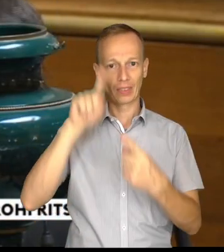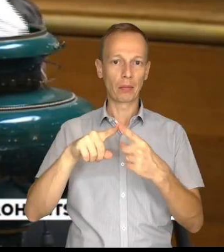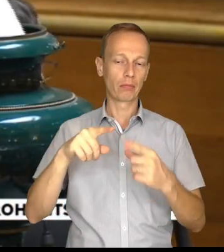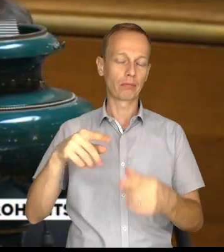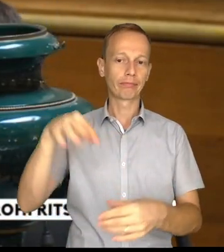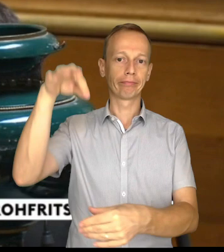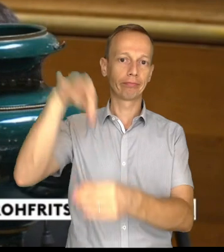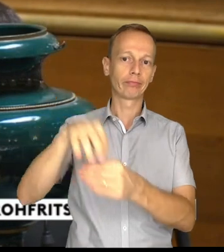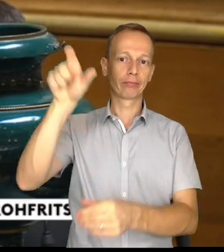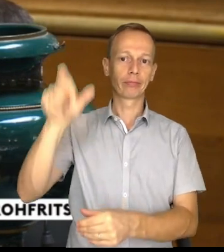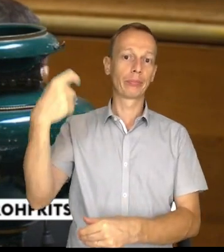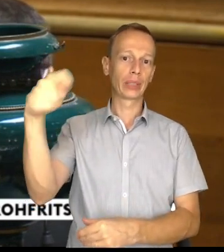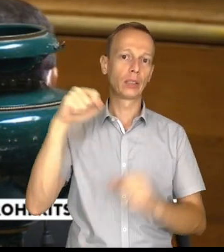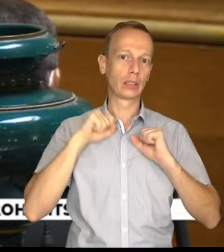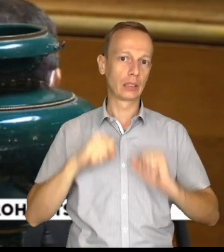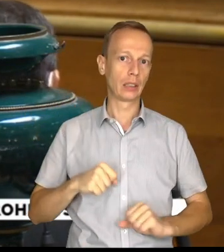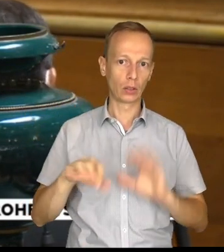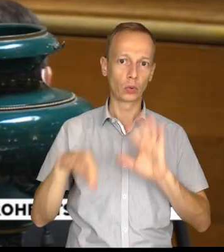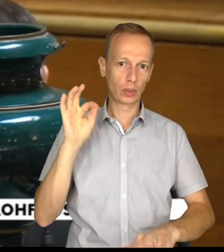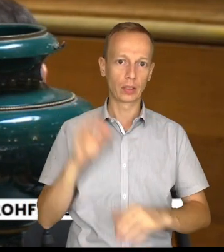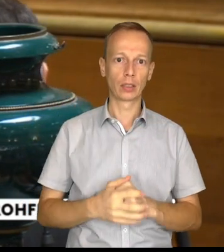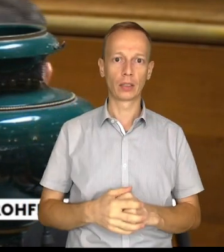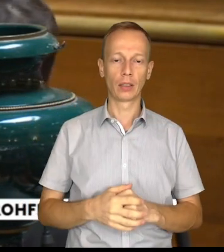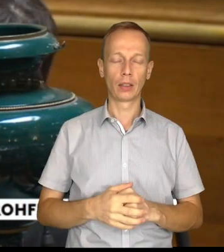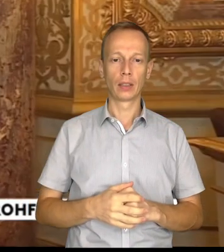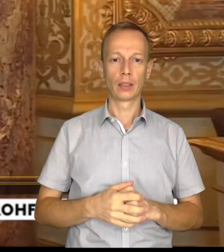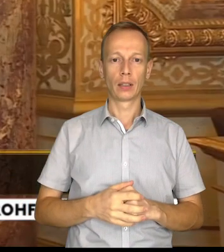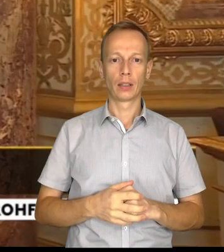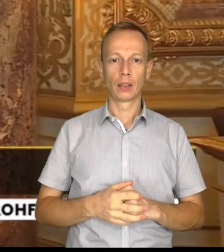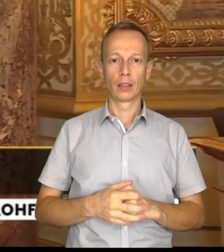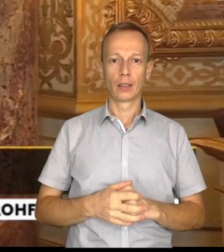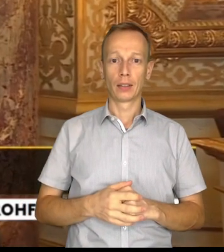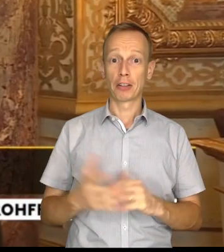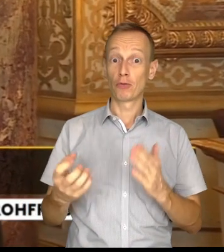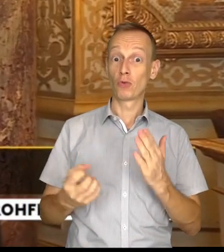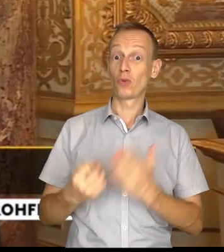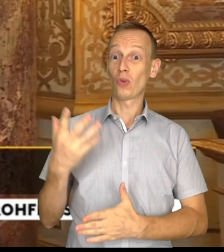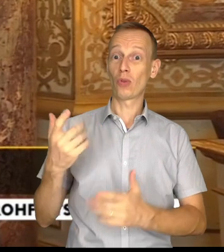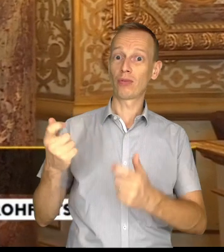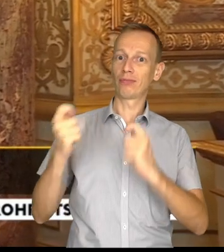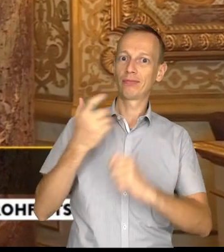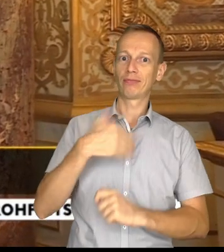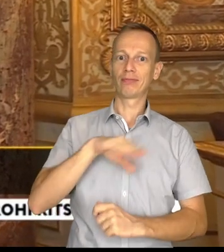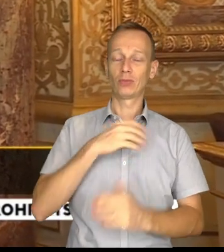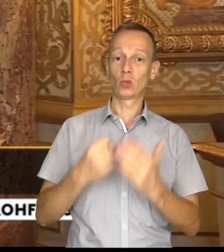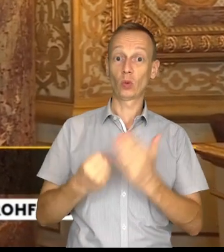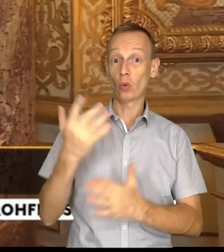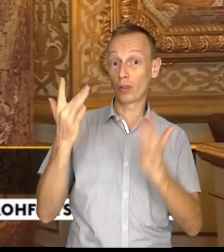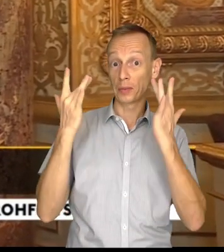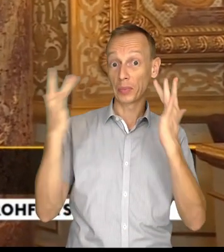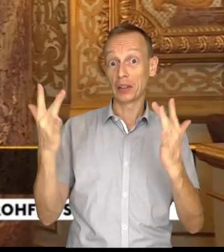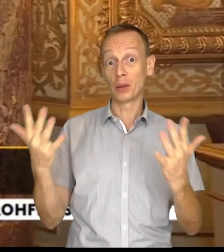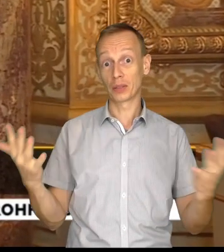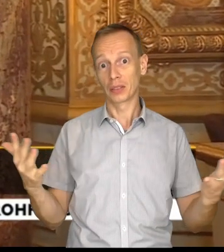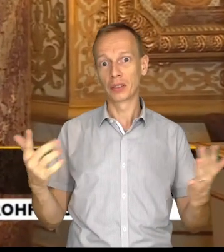Teva Rohfritsch vote pour élire le président du Sénat. Monsieur Salmon. C'est un nouveau mandat, une nouvelle expérience. Et